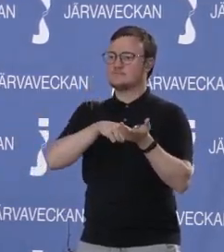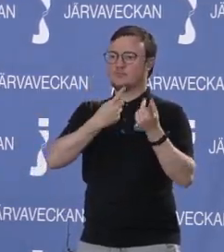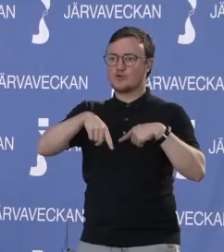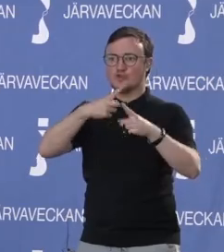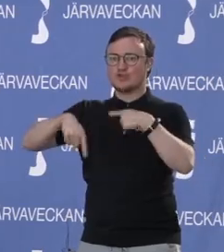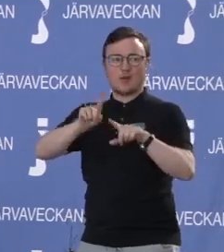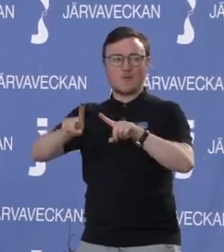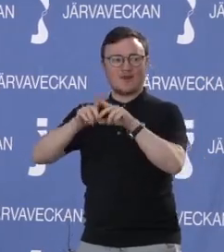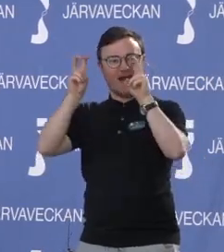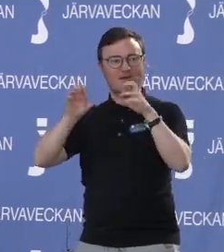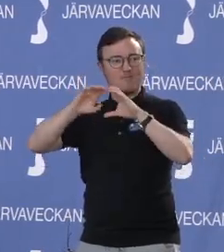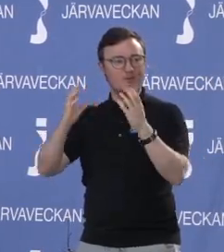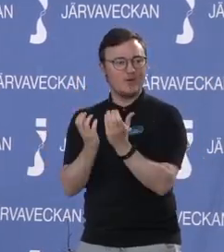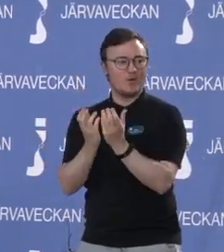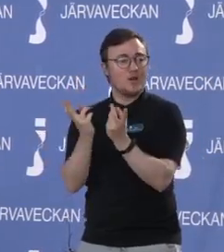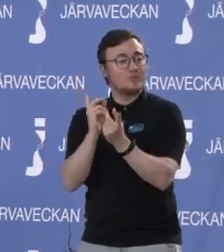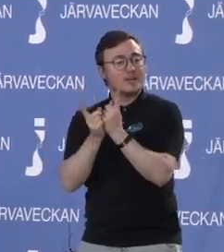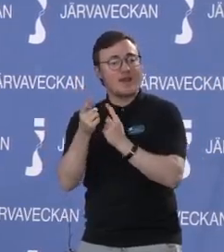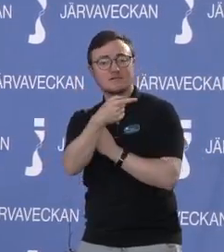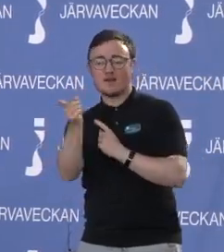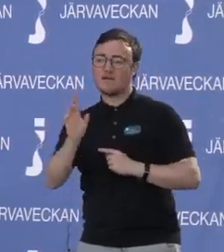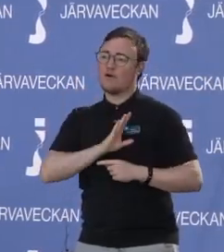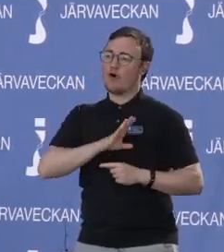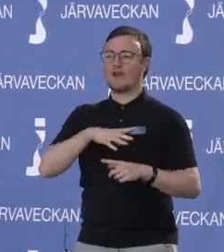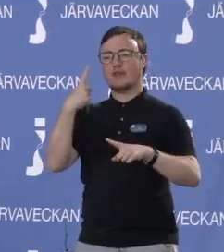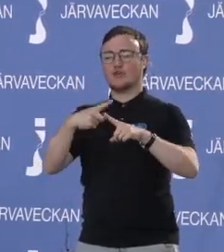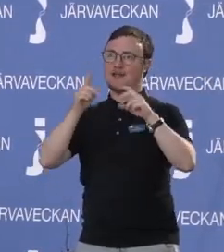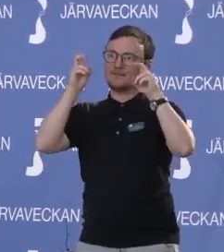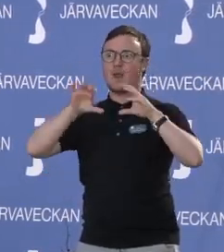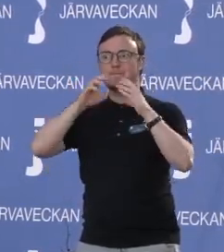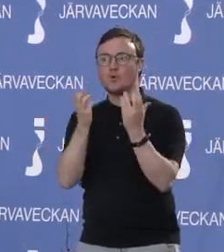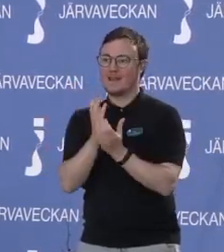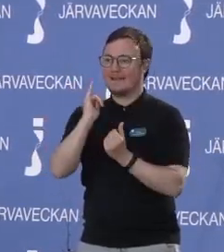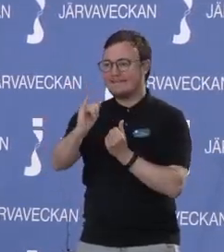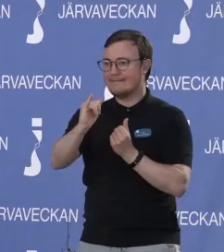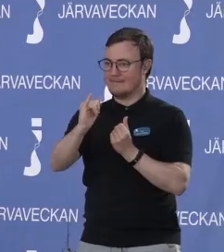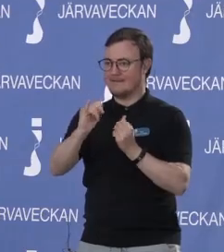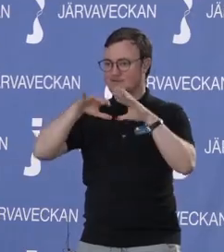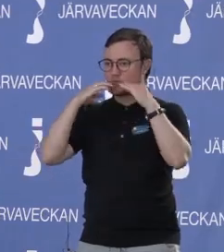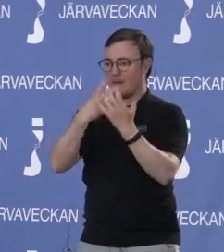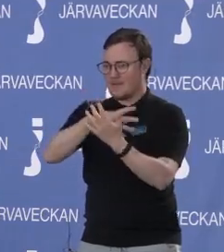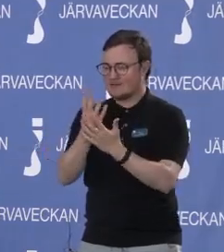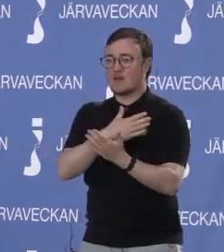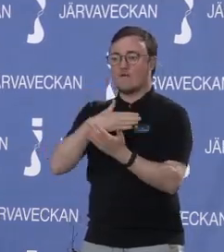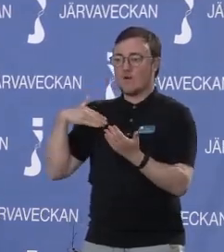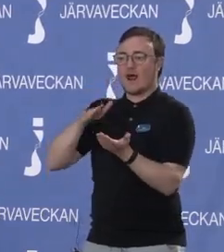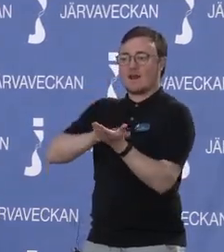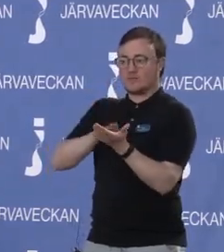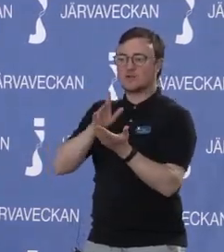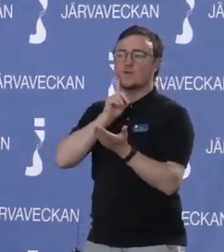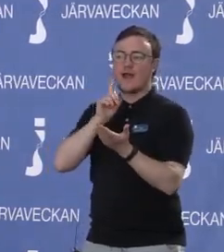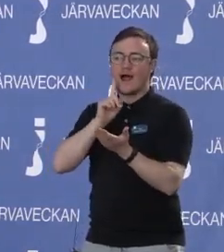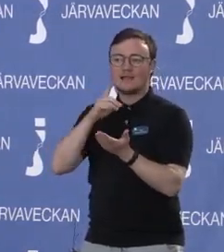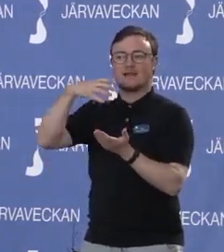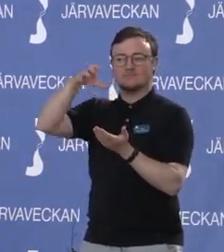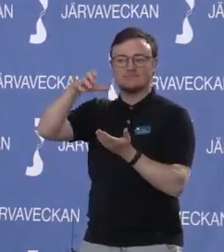Så även om det är så att du kanske har en viss tydlig bubbla då, så att säga, så ser våra rekommendationer till att du får nytt just för att bredda